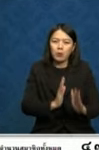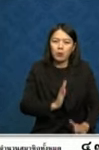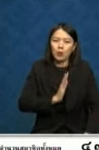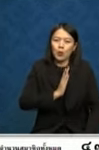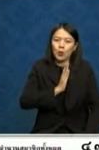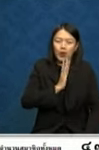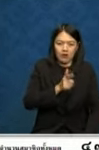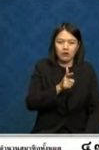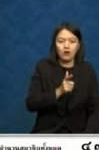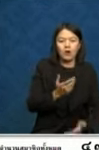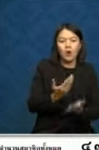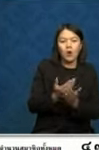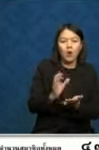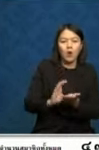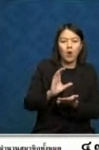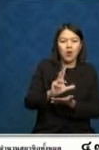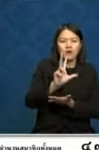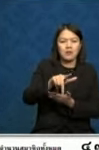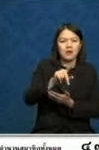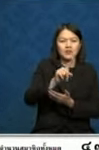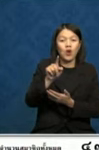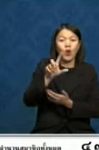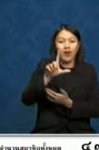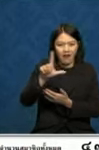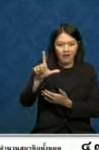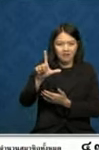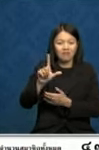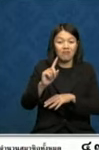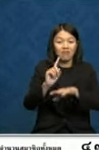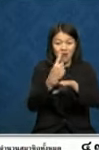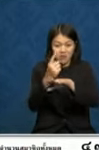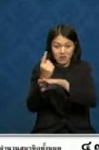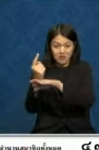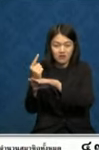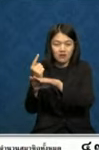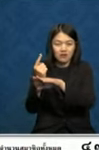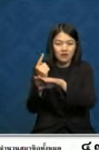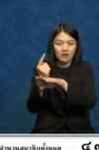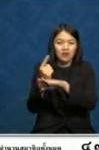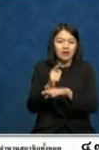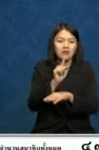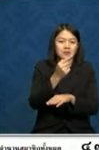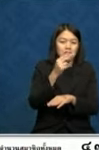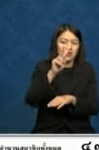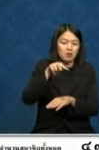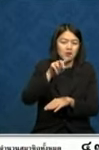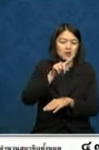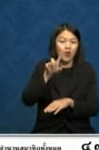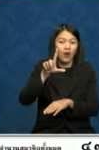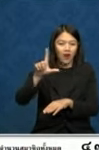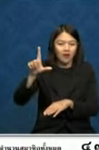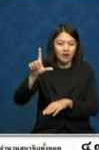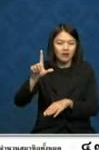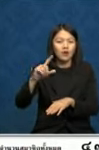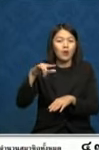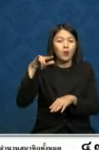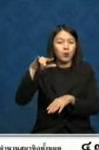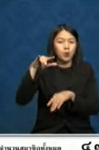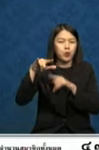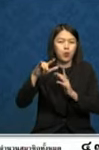รวมเนี่ย 13,100 ล้านสำหรับเฮลิคอปเตอร์แล้วก็ 12,100 ล้านสำหรับเครื่องบิน